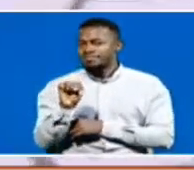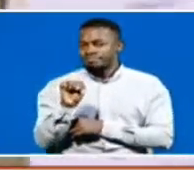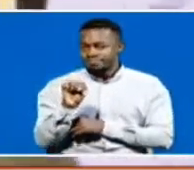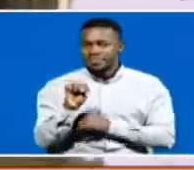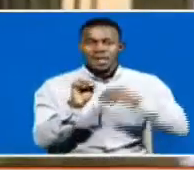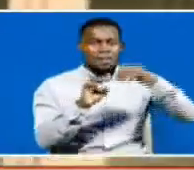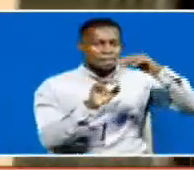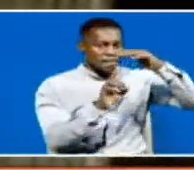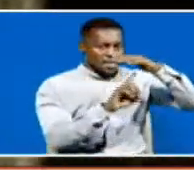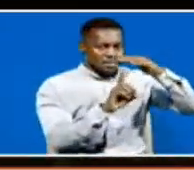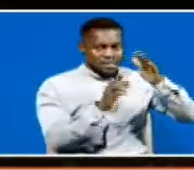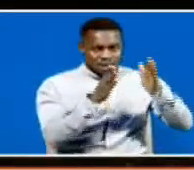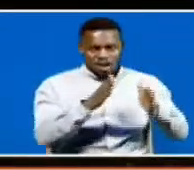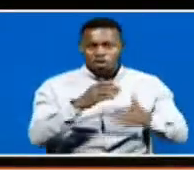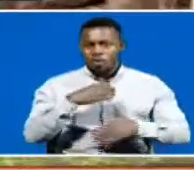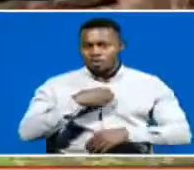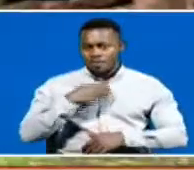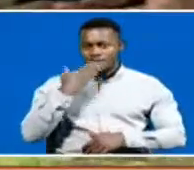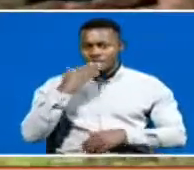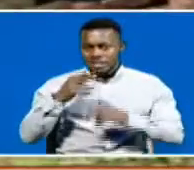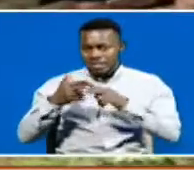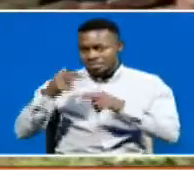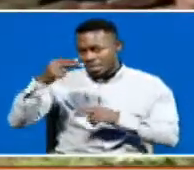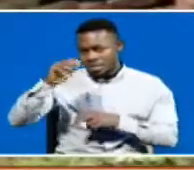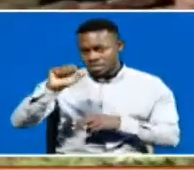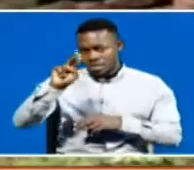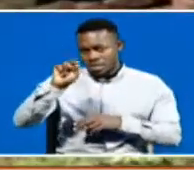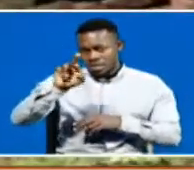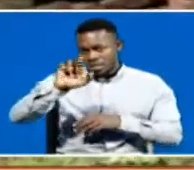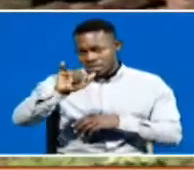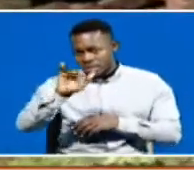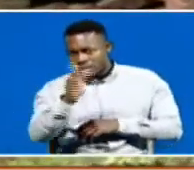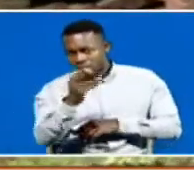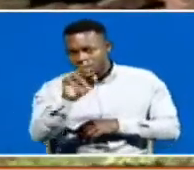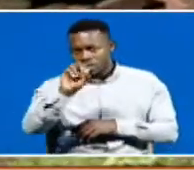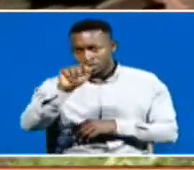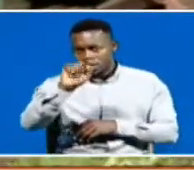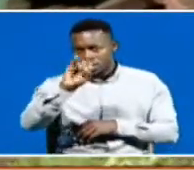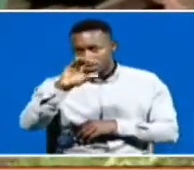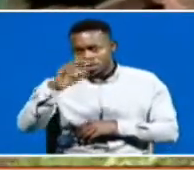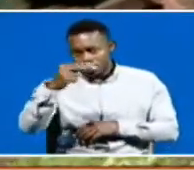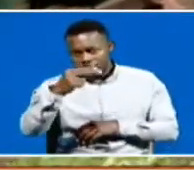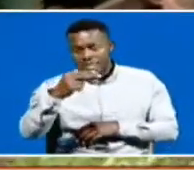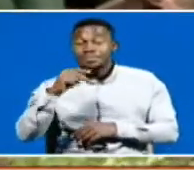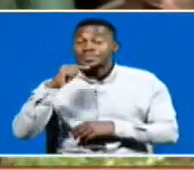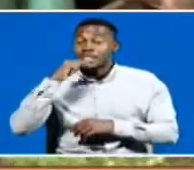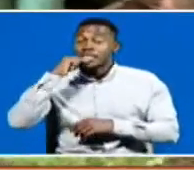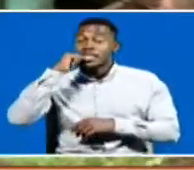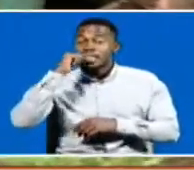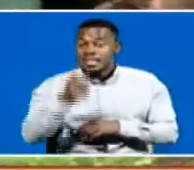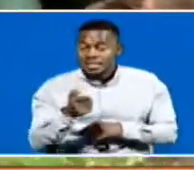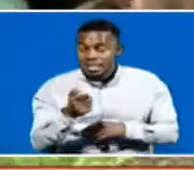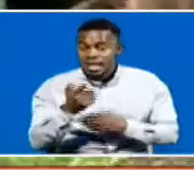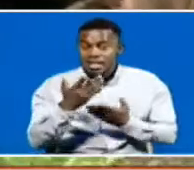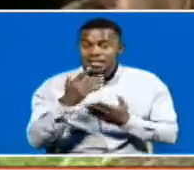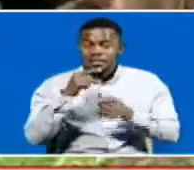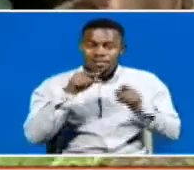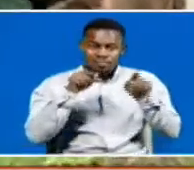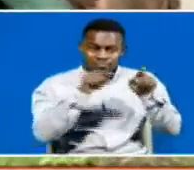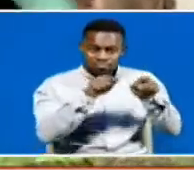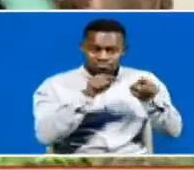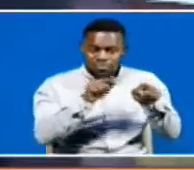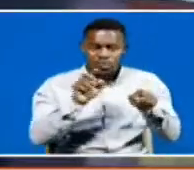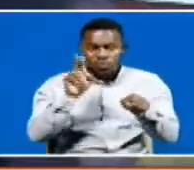waziri wa zamani wa fedha Henry Rotich amepasua mbarika kuhusu baadhi ya matukio yaliyofuatia kukamatwa na kufunguliwa